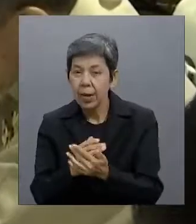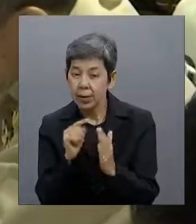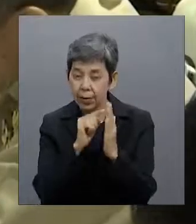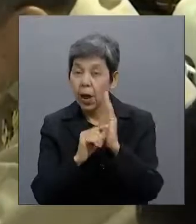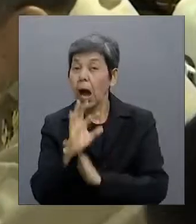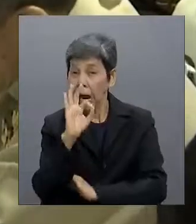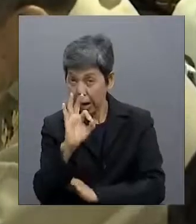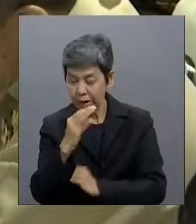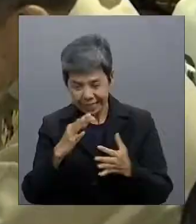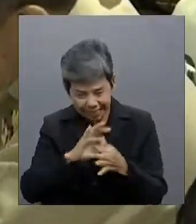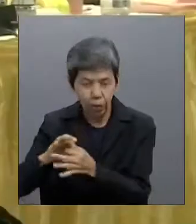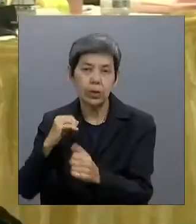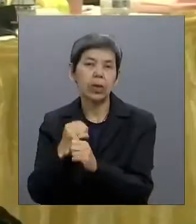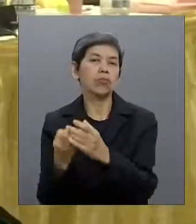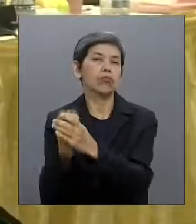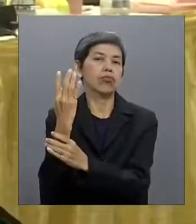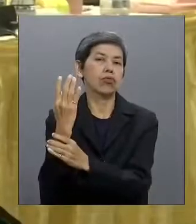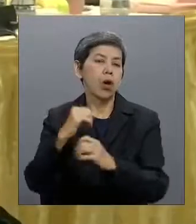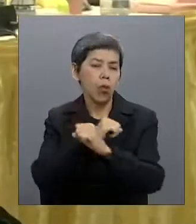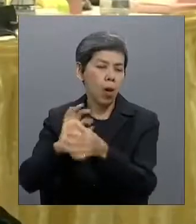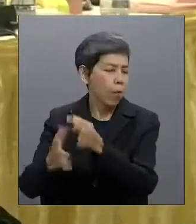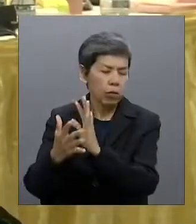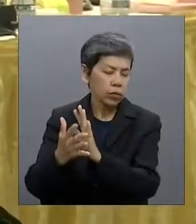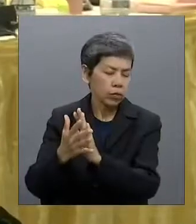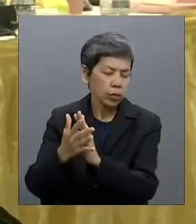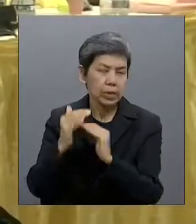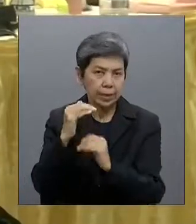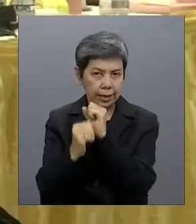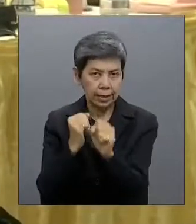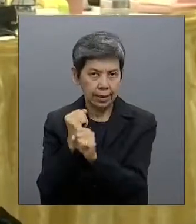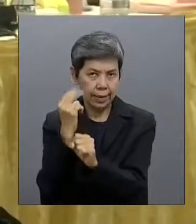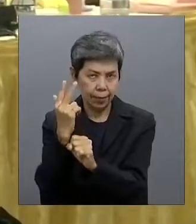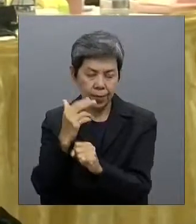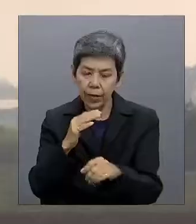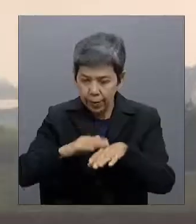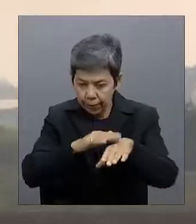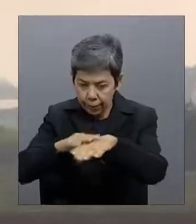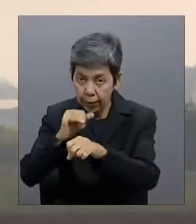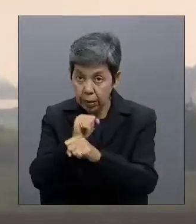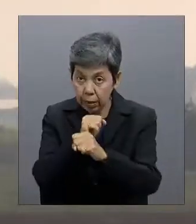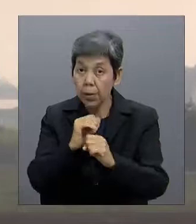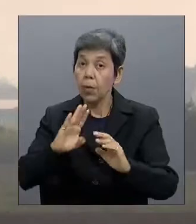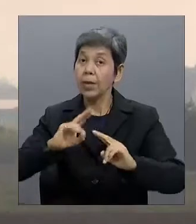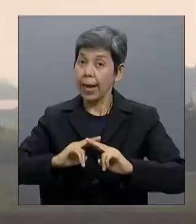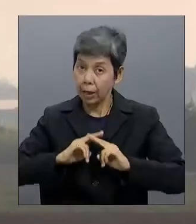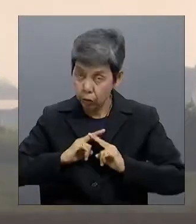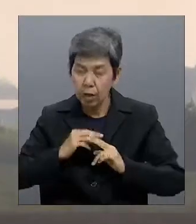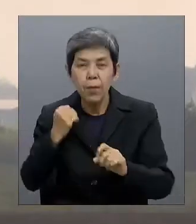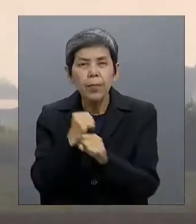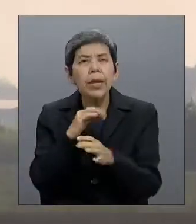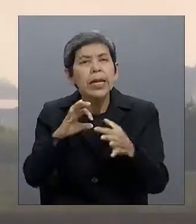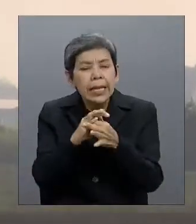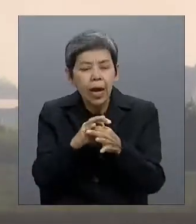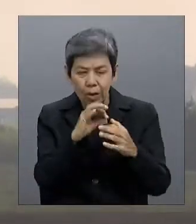ภาคเหนือไปสู่การเกษตรแบบปลอดการเผาภายใน3ปีโดยกำชับนะครับให้ภาคเอกชนโดยเฉพาะธุรกิจ